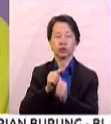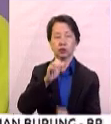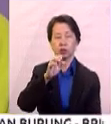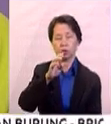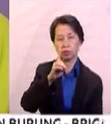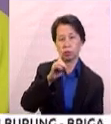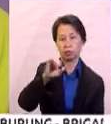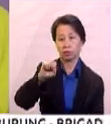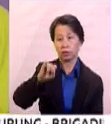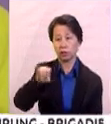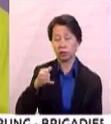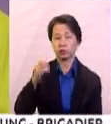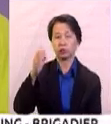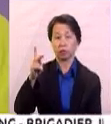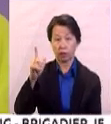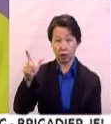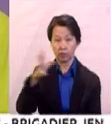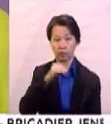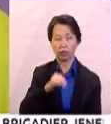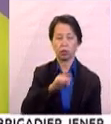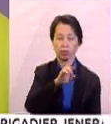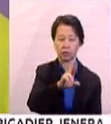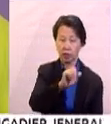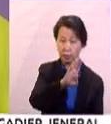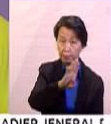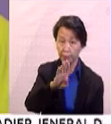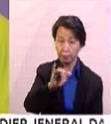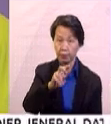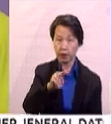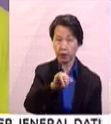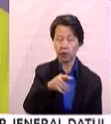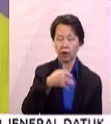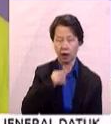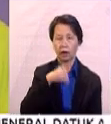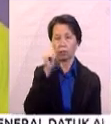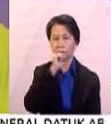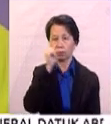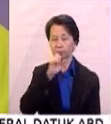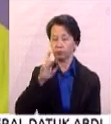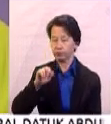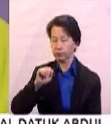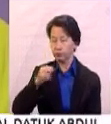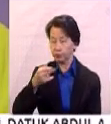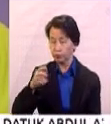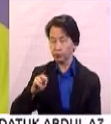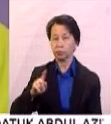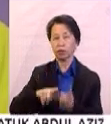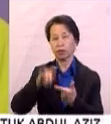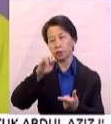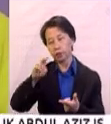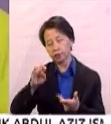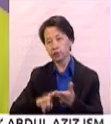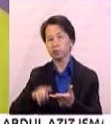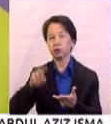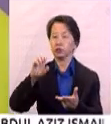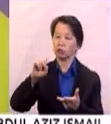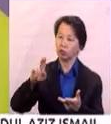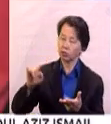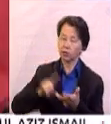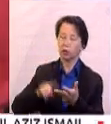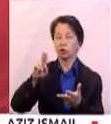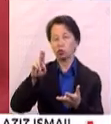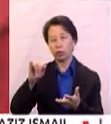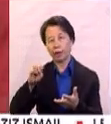Titi Wangsa Kuala Lumpur. Selain Rabani, kita muatkan juga persembahan Raihan, Intim, Saujana dan juga UNIC.